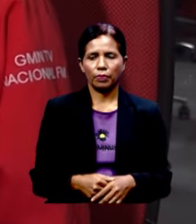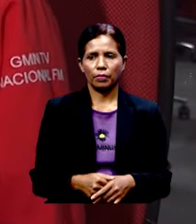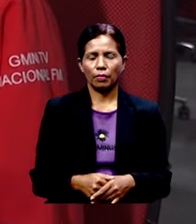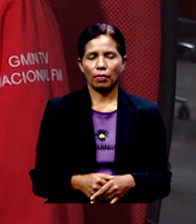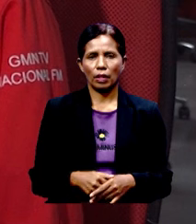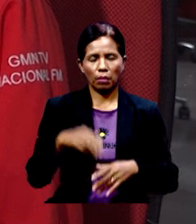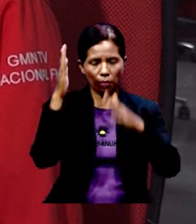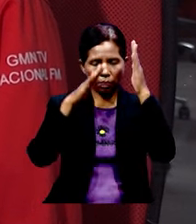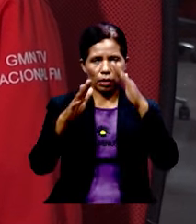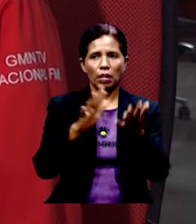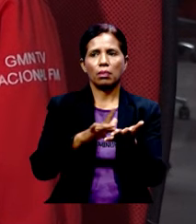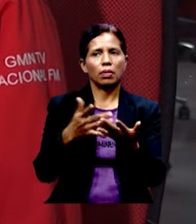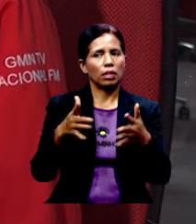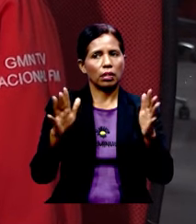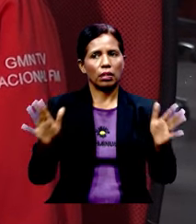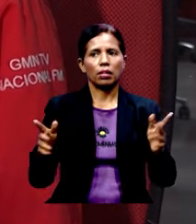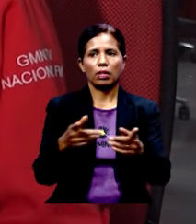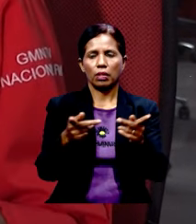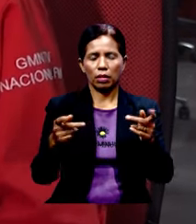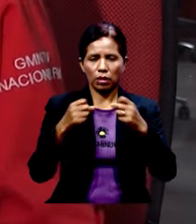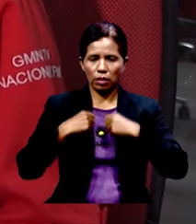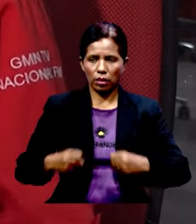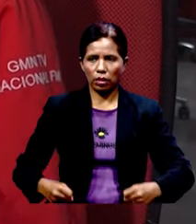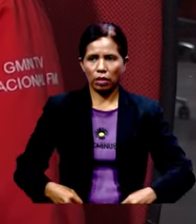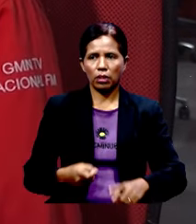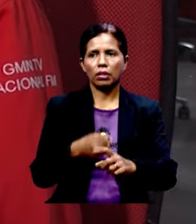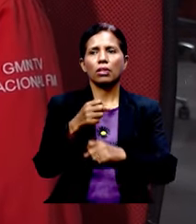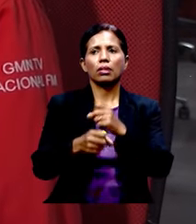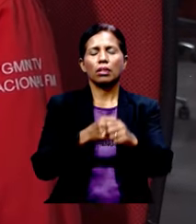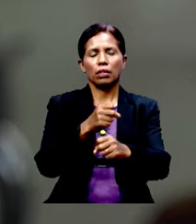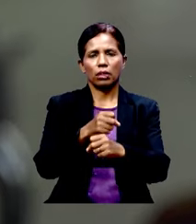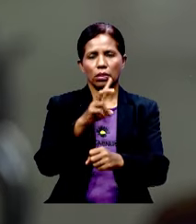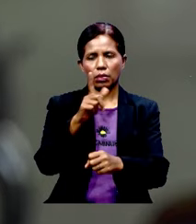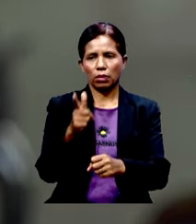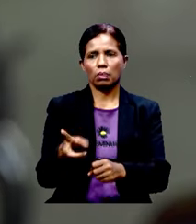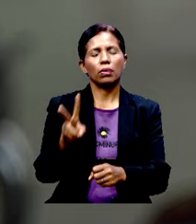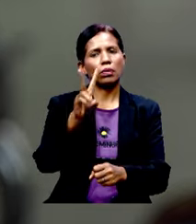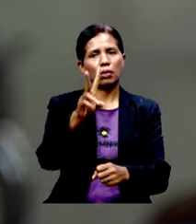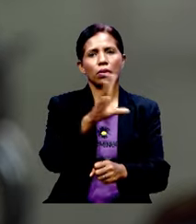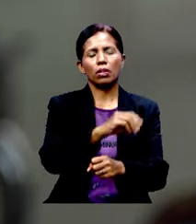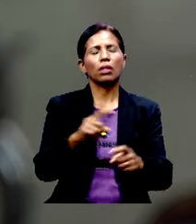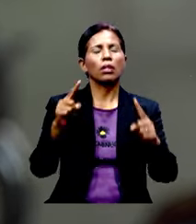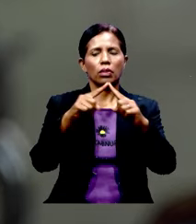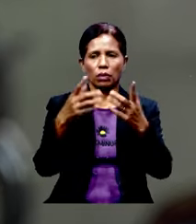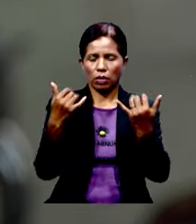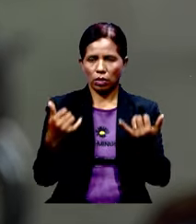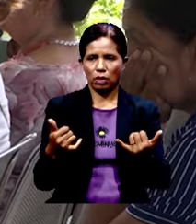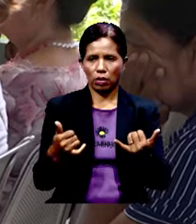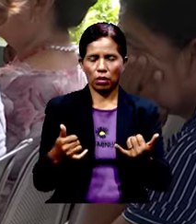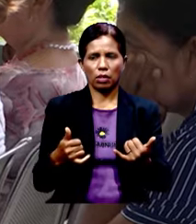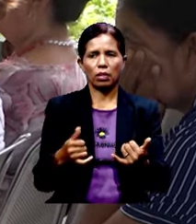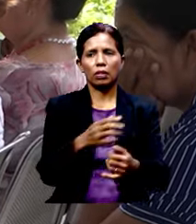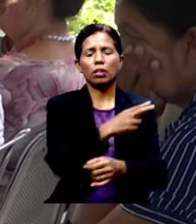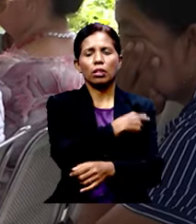Problema ai moruk mamuk iha fasilidade saúde husi tina rihun rua runu resin rua to oras ne posto no